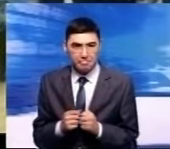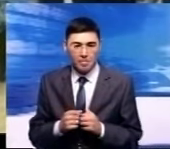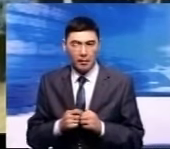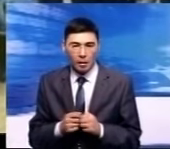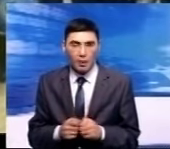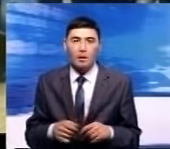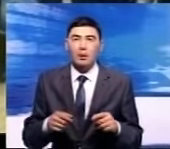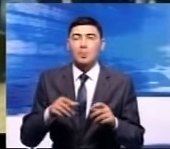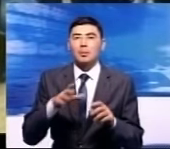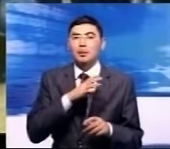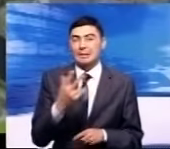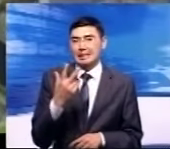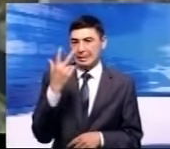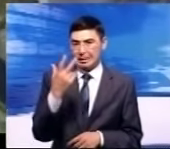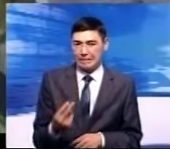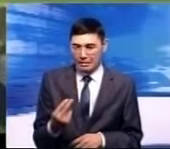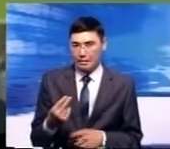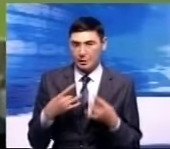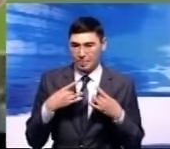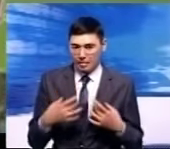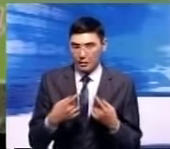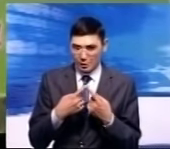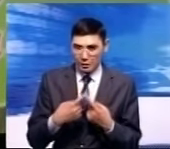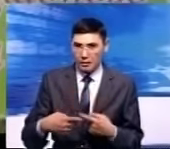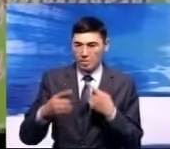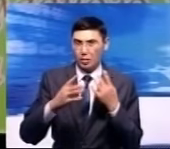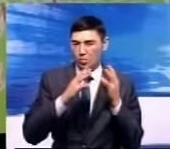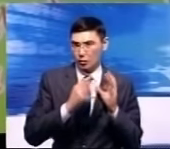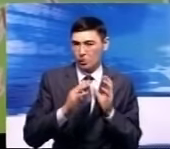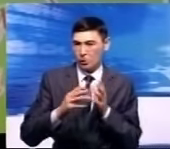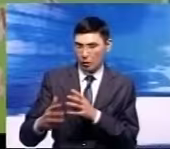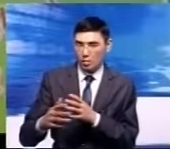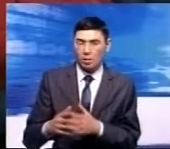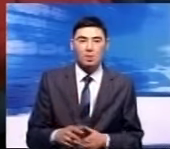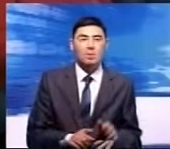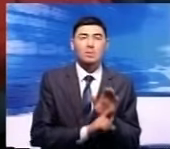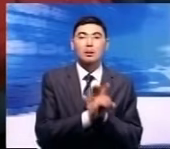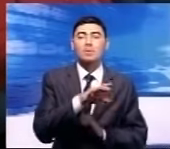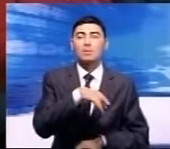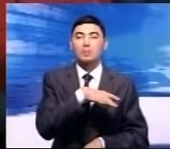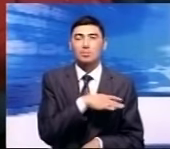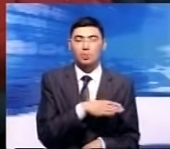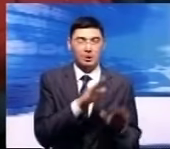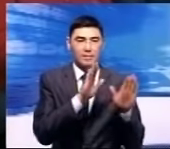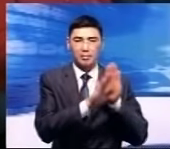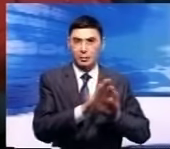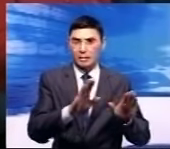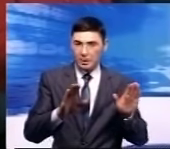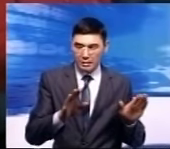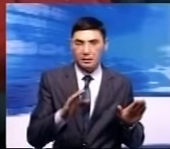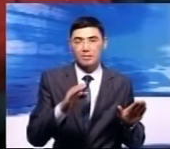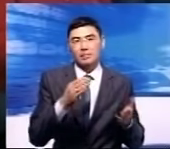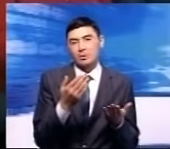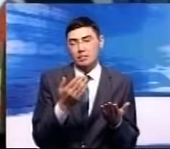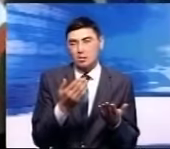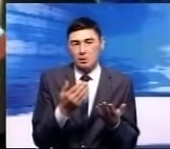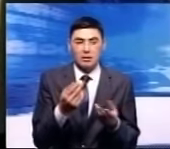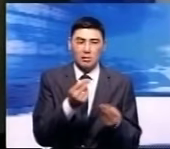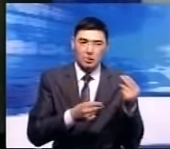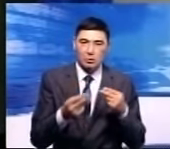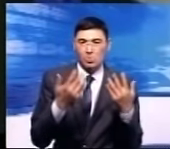нашем городе в течение 3 дней, состоялась выставка декоративно-прикладного искусства. Перед открытием экспозиции прошло